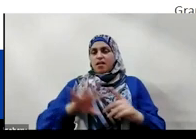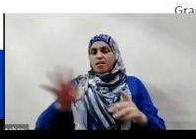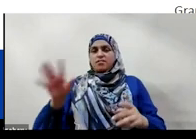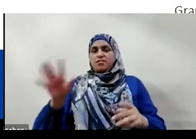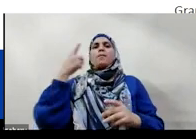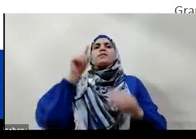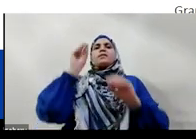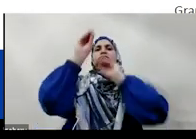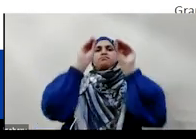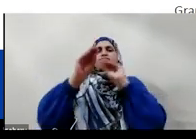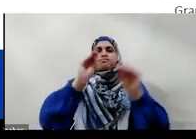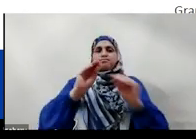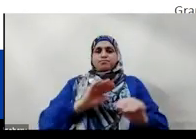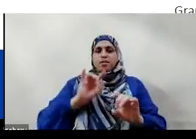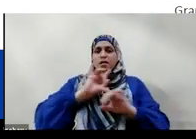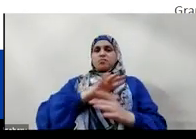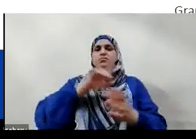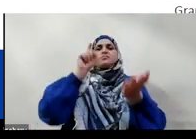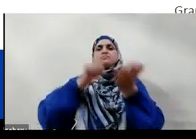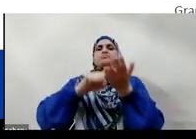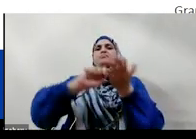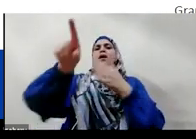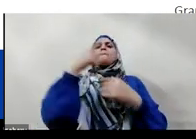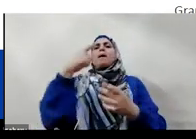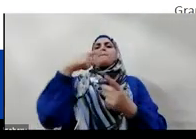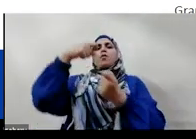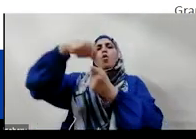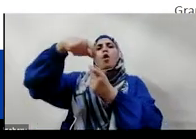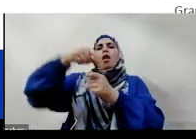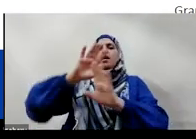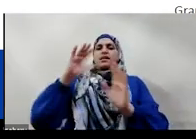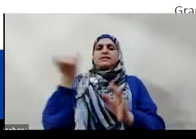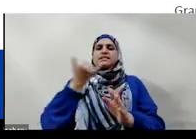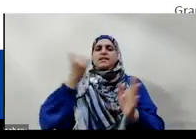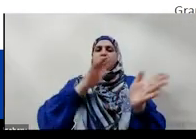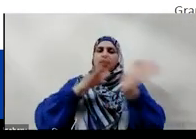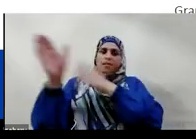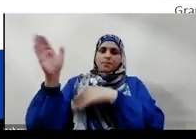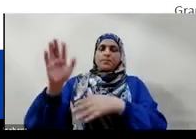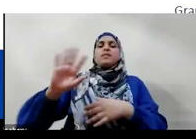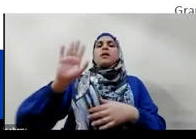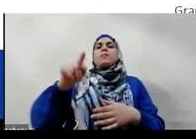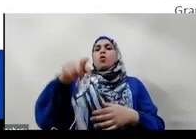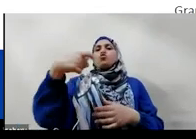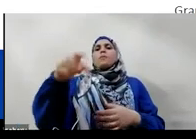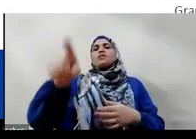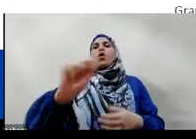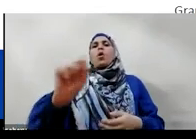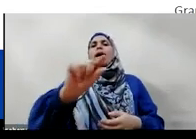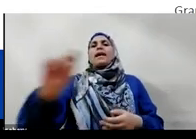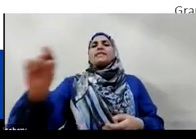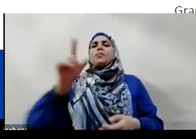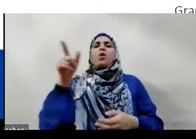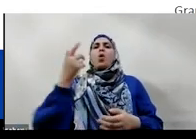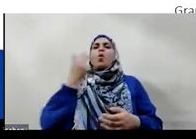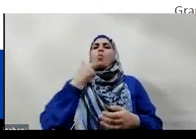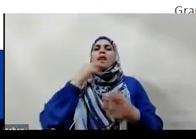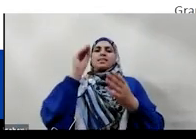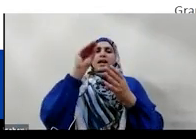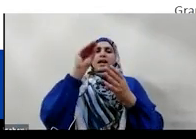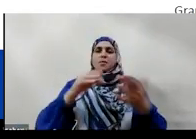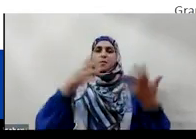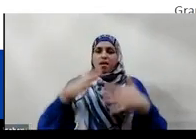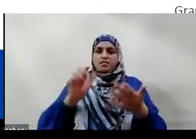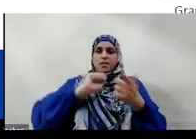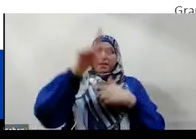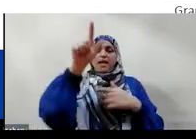يعني على الابلكيشن سيستم. هنا هتظهر لكم حالة الريكومنديشن لتر ده ايه، لو هو سميتد هيبقى